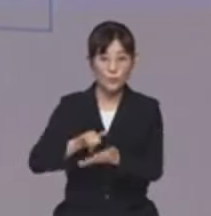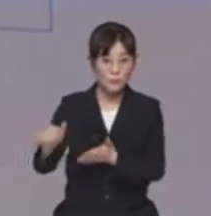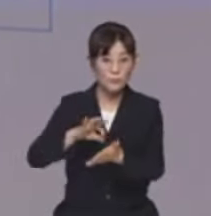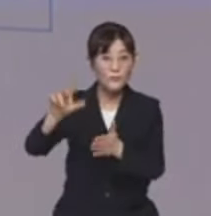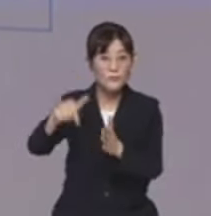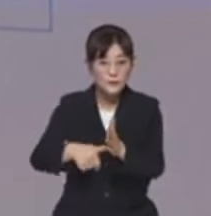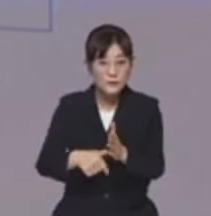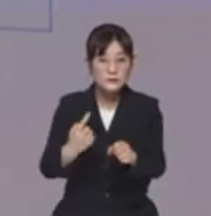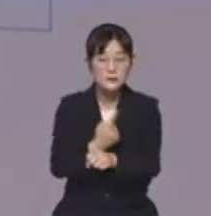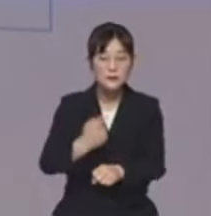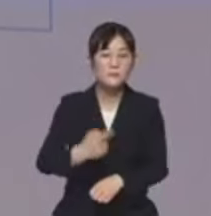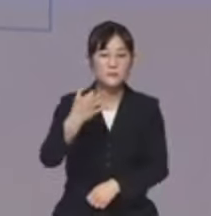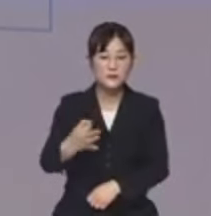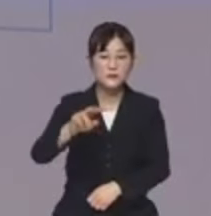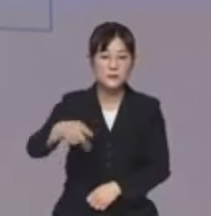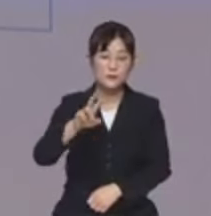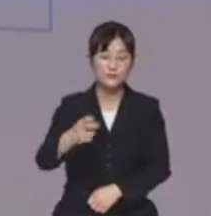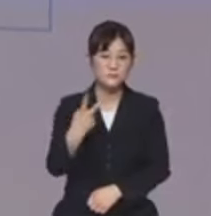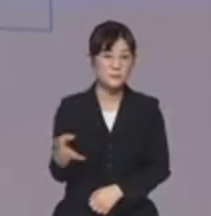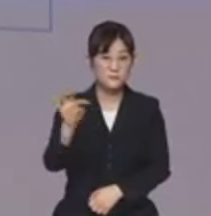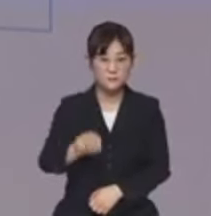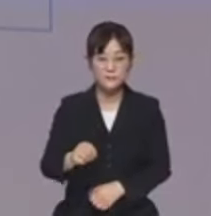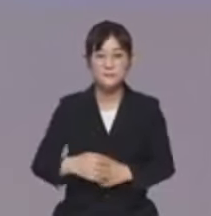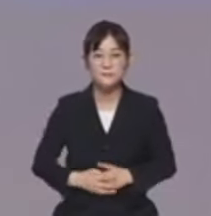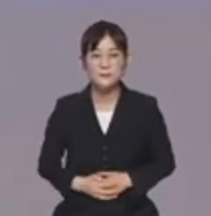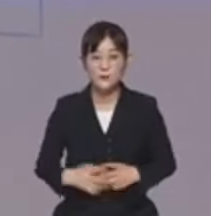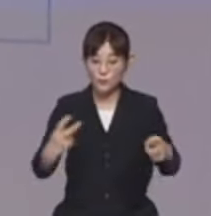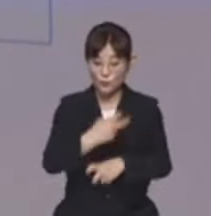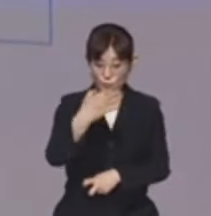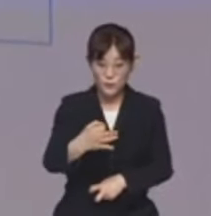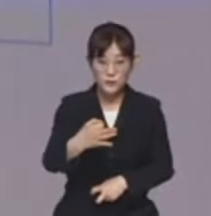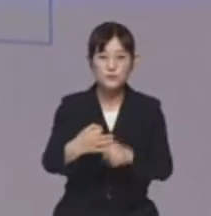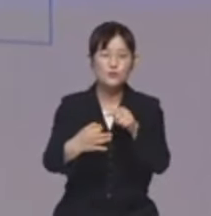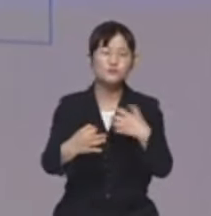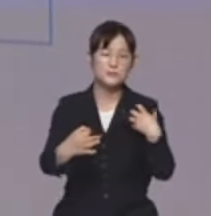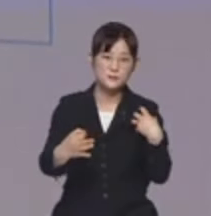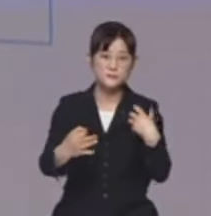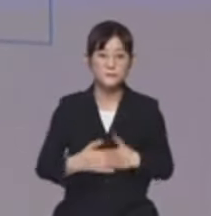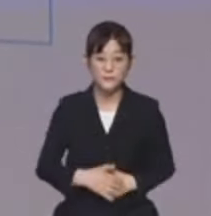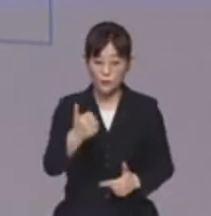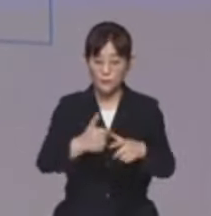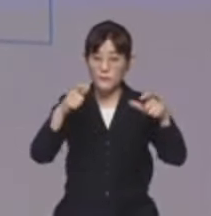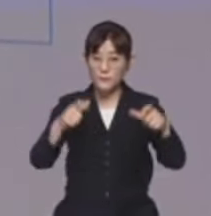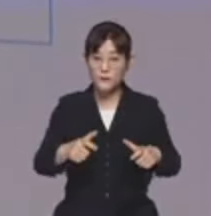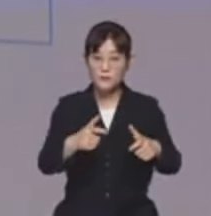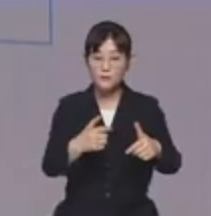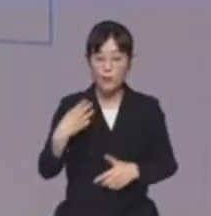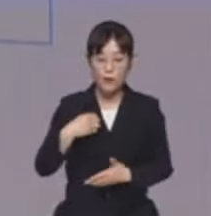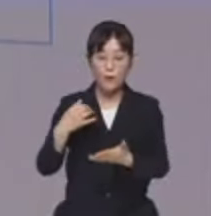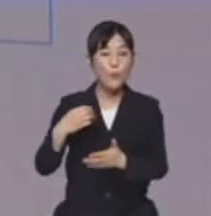이용시 시간 비용은 292억 원으로 추산됩니다 교통비 부담도 컸습니다 호남권에서 무한